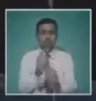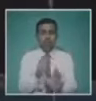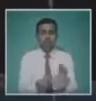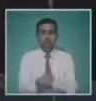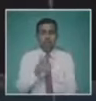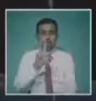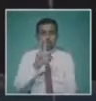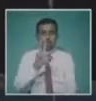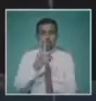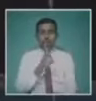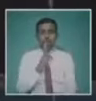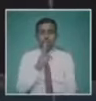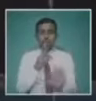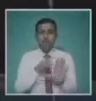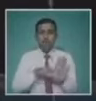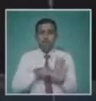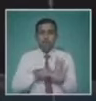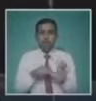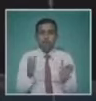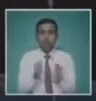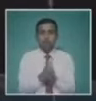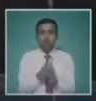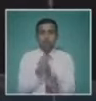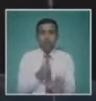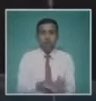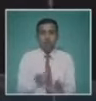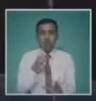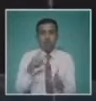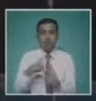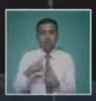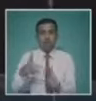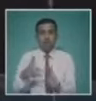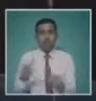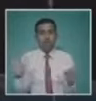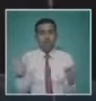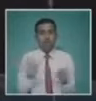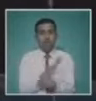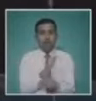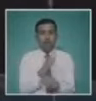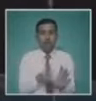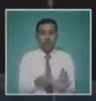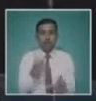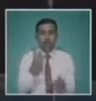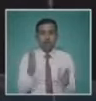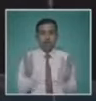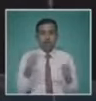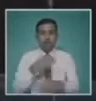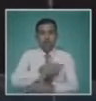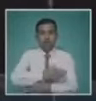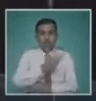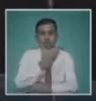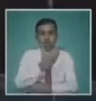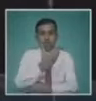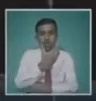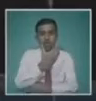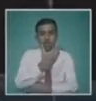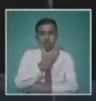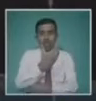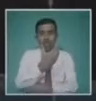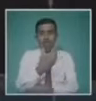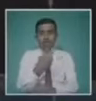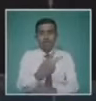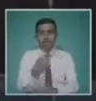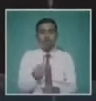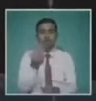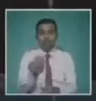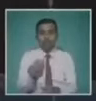3ක පරිවාසයක් මත අරගෙන අවුරුද්දක ඩිප්ලෝමාව සම්පූර්ණ කළාම අවුරුදු 3ක් ඇතුළත ජාතික අධ්‍යාපන ආයතනයේ දෙකේ දෙකේ